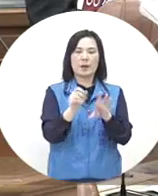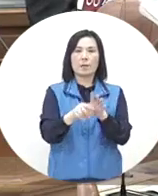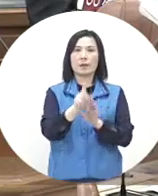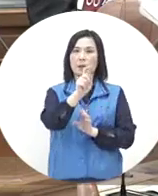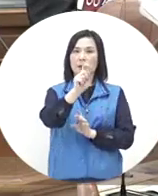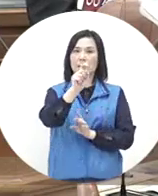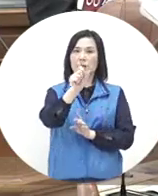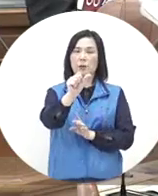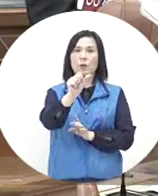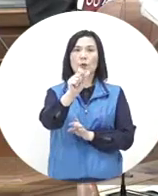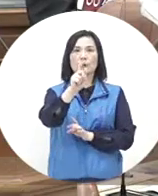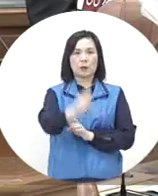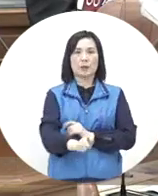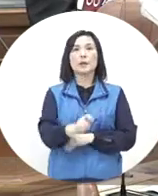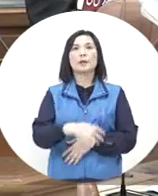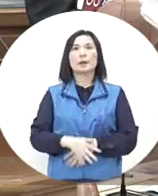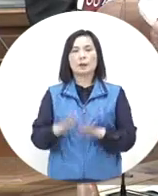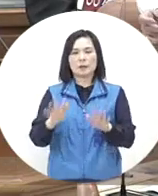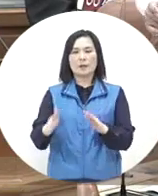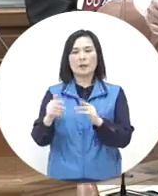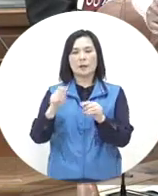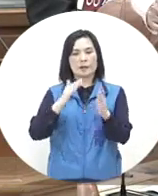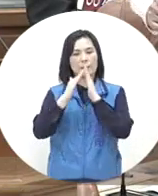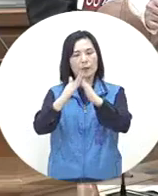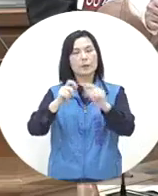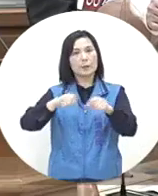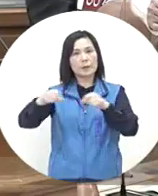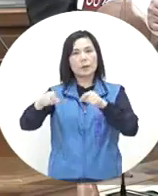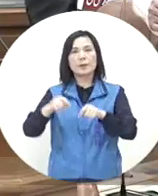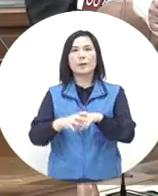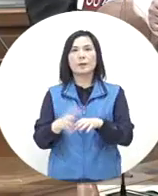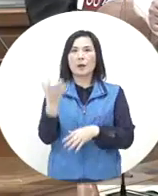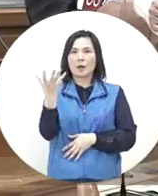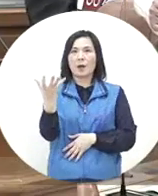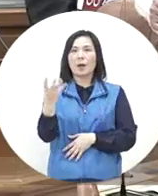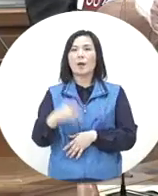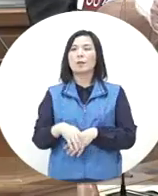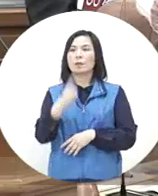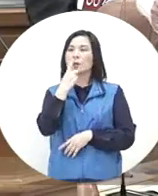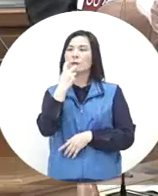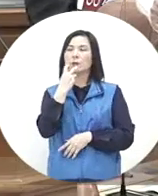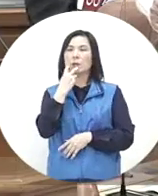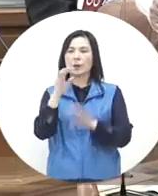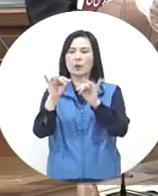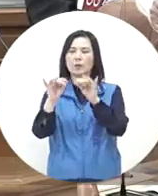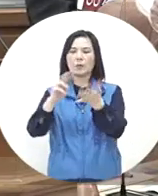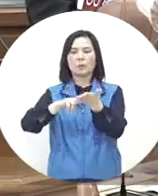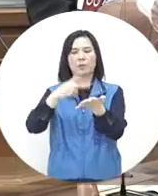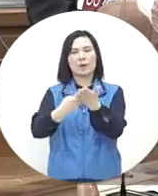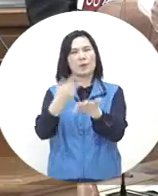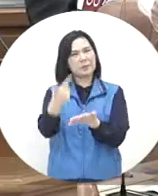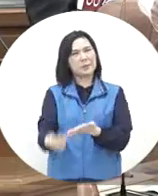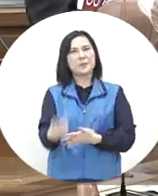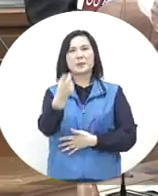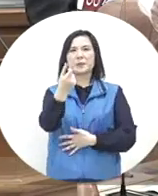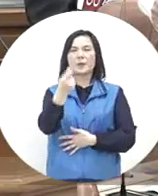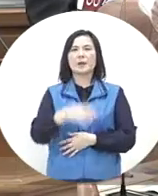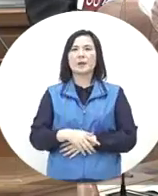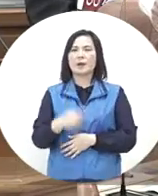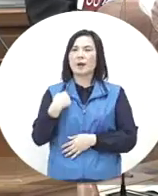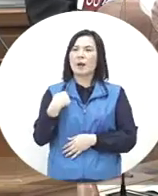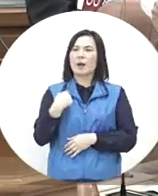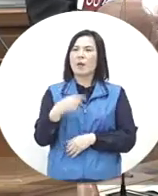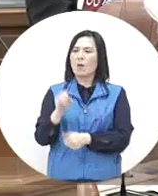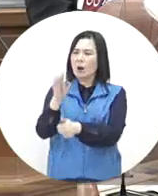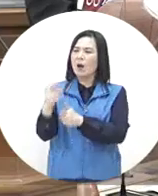这样的办都是计划啊，中央其实有很多是中央在土地的变更上是有一点慢了一点点的，我嘛一直给催，因为